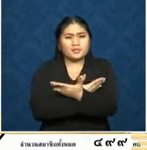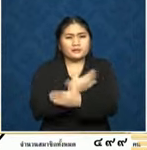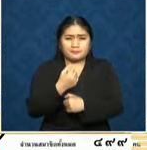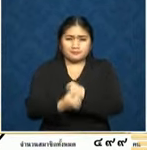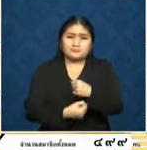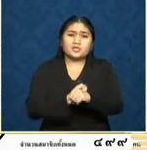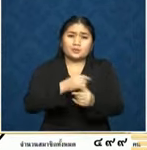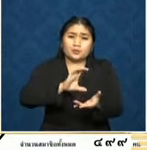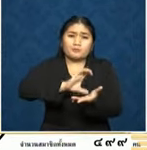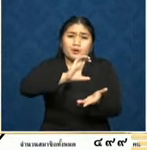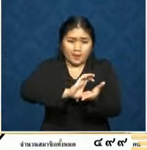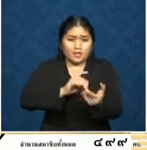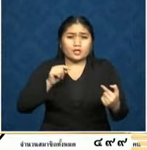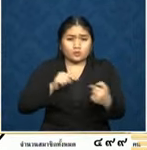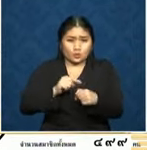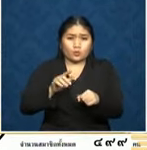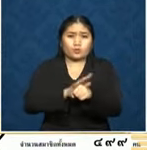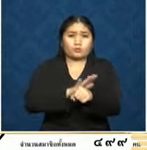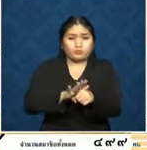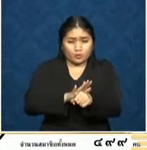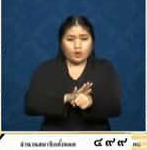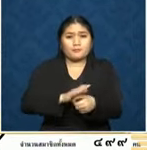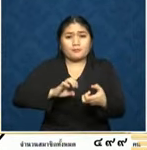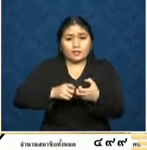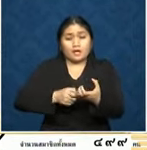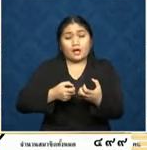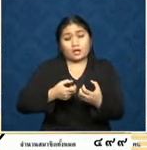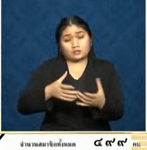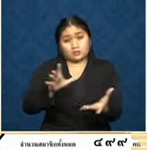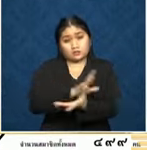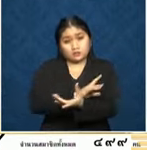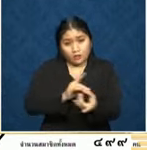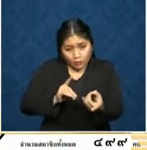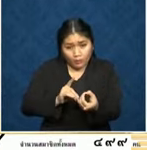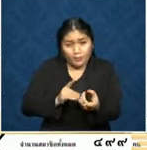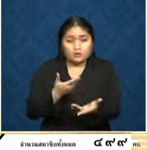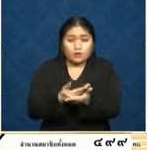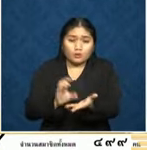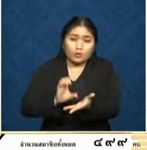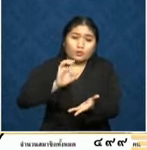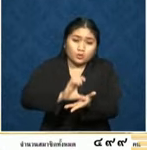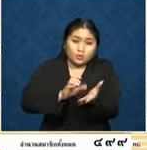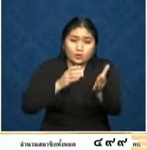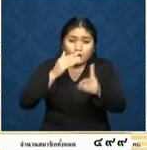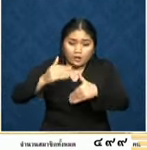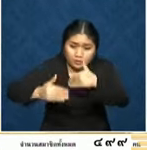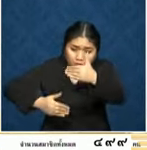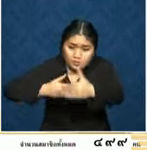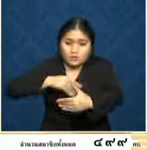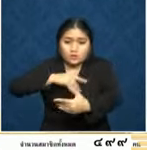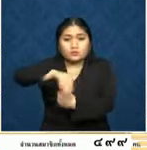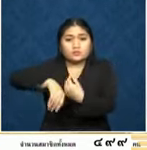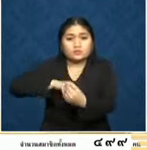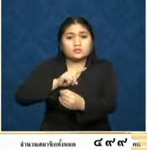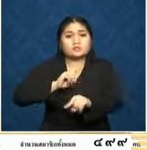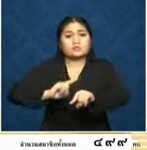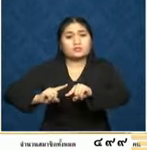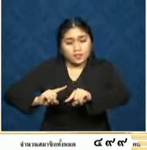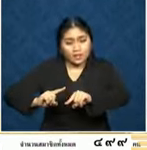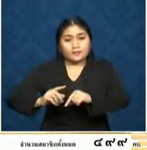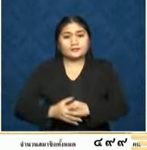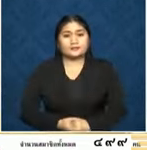แก่ฤดูกาลเพื่อการแก้ไขปัญหาทางสังคมการลงทุนและการขับเคลื่อนการเจริญเติบโตทางเศรษฐกิจนะครับขออ